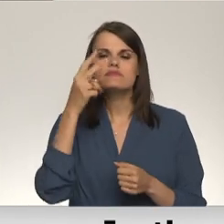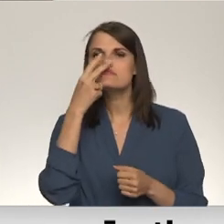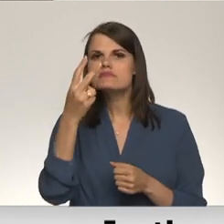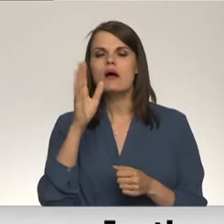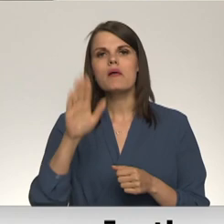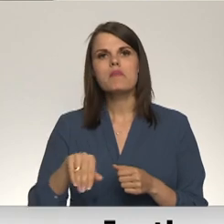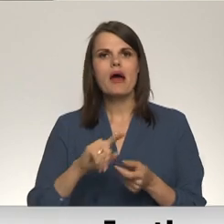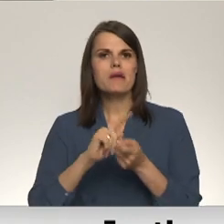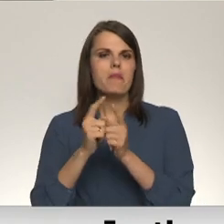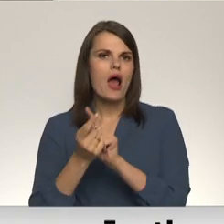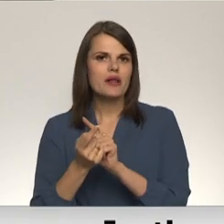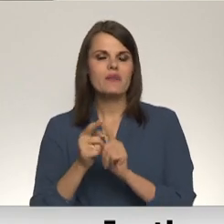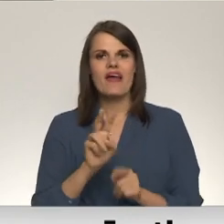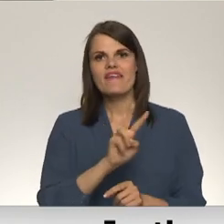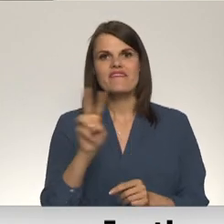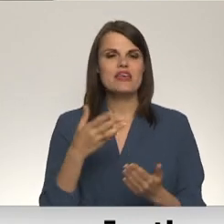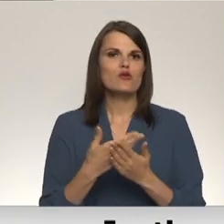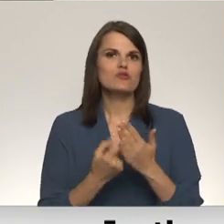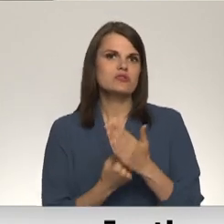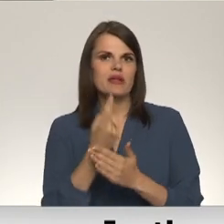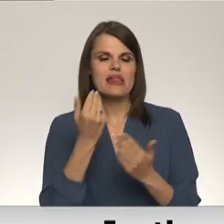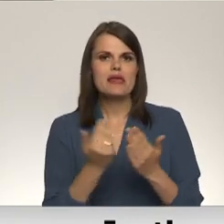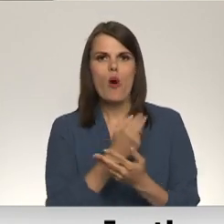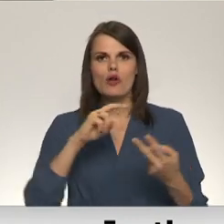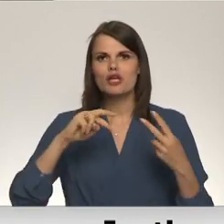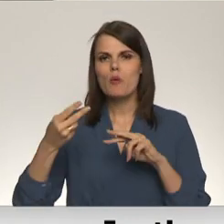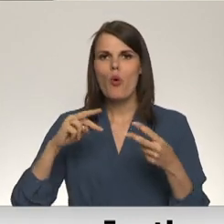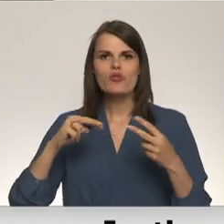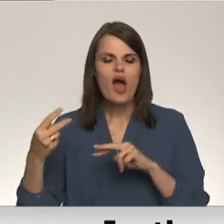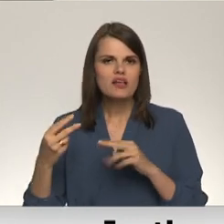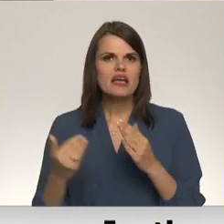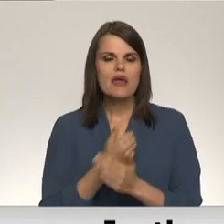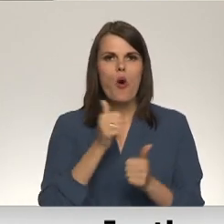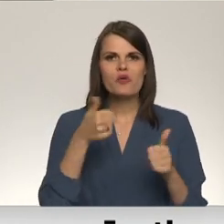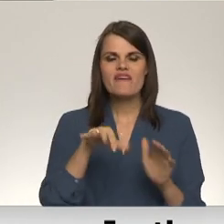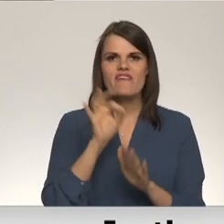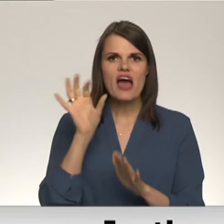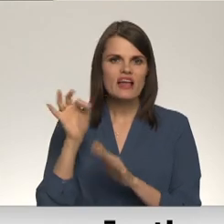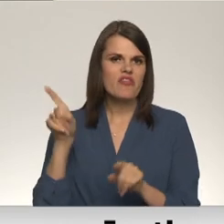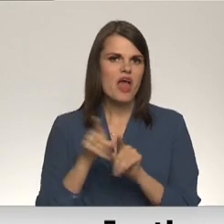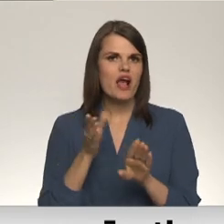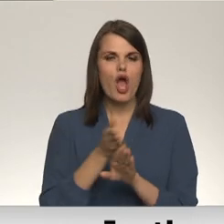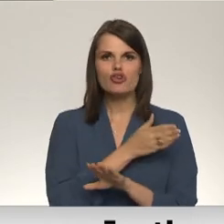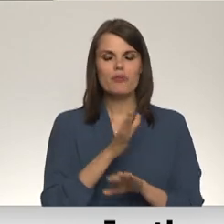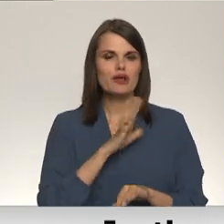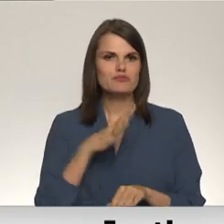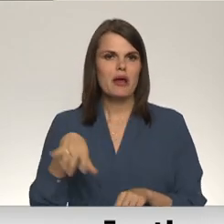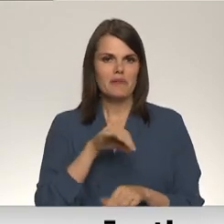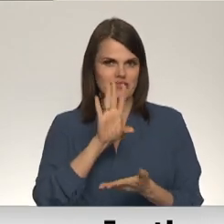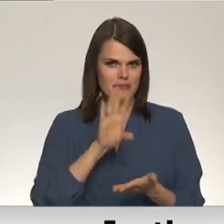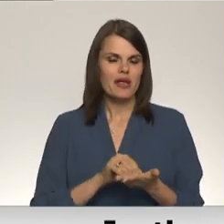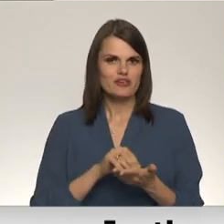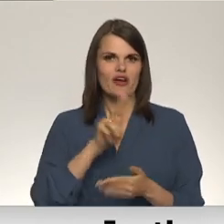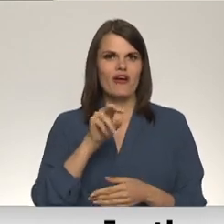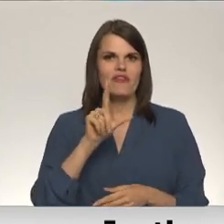vīrusu mainību, ja vīrusam radīsies jaunas mutācijas, jauni varianti, kā tas bija jau iepriekš, mēs esam pieredzējuši